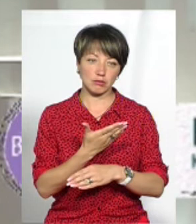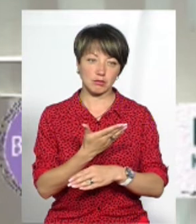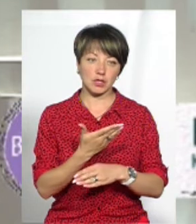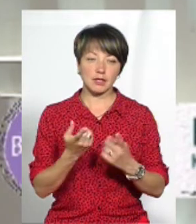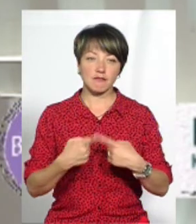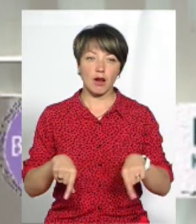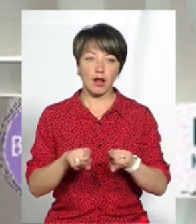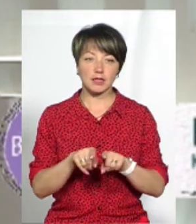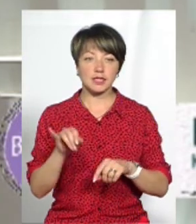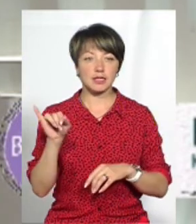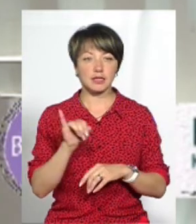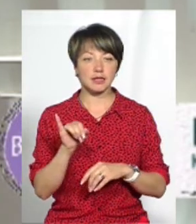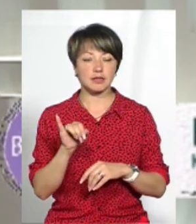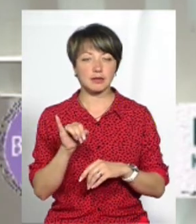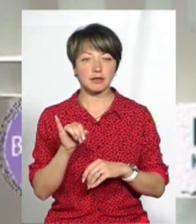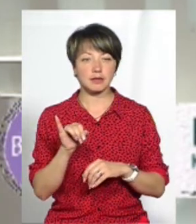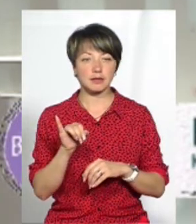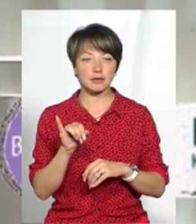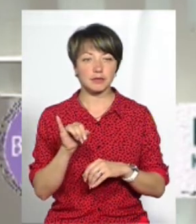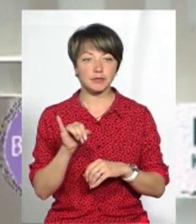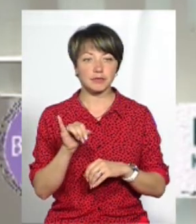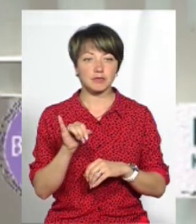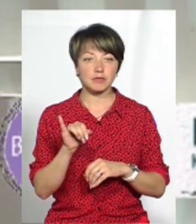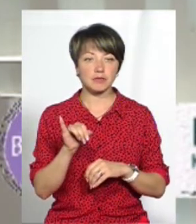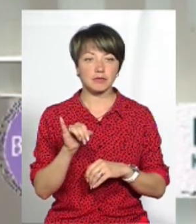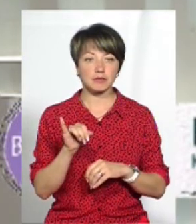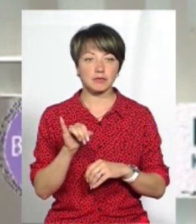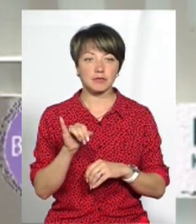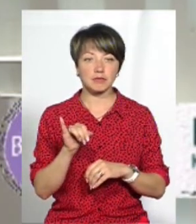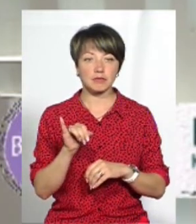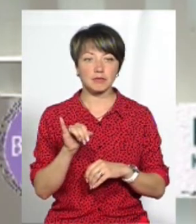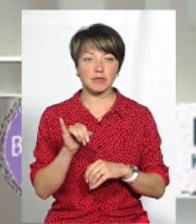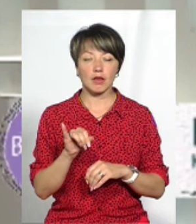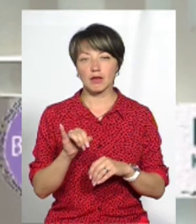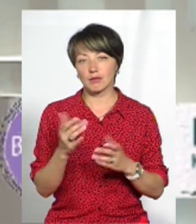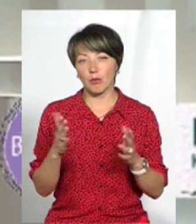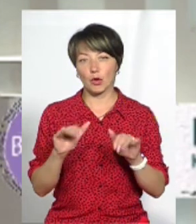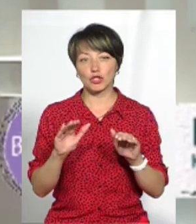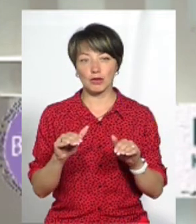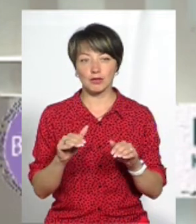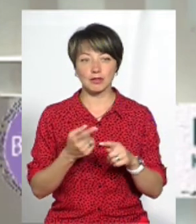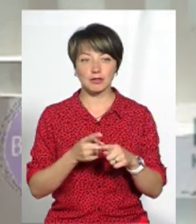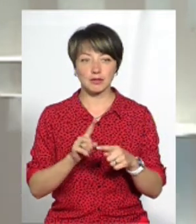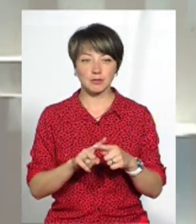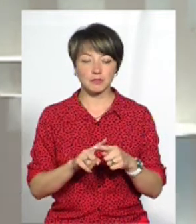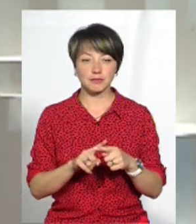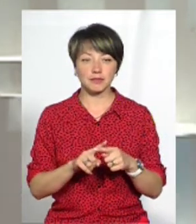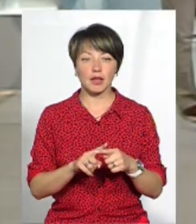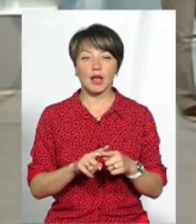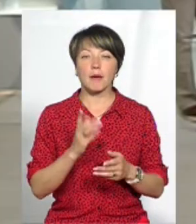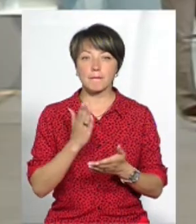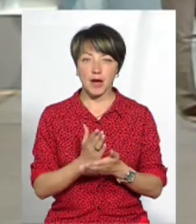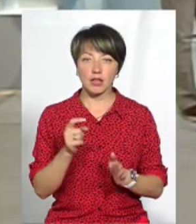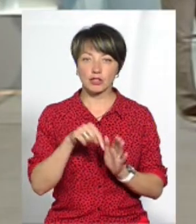з фракції і, ну, і з ним прощається партійна організація. Угу. І